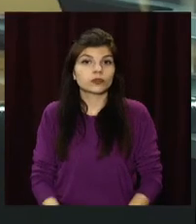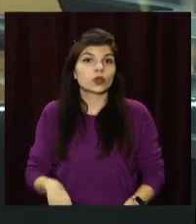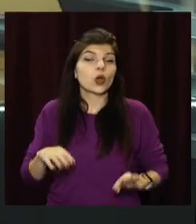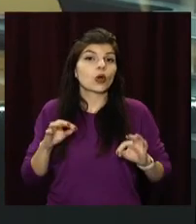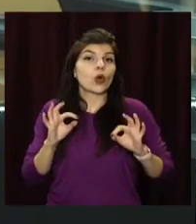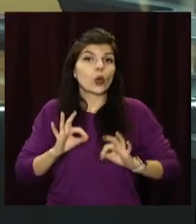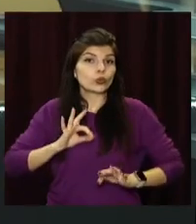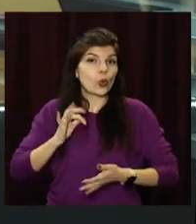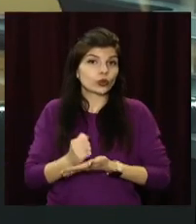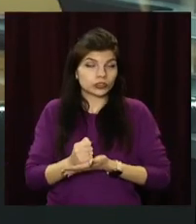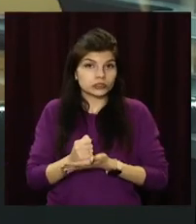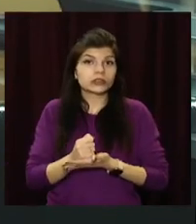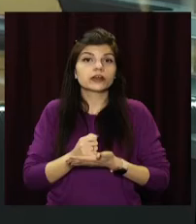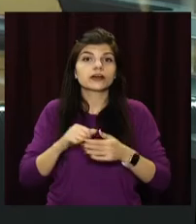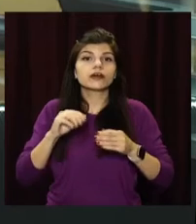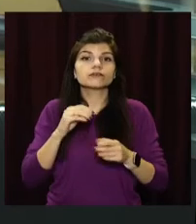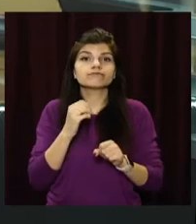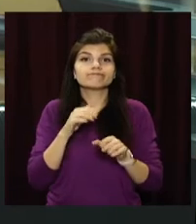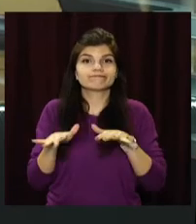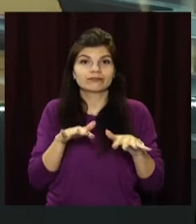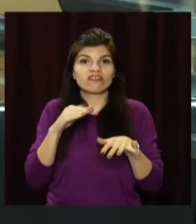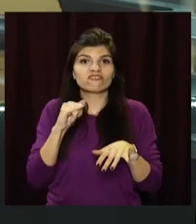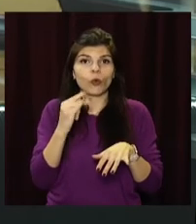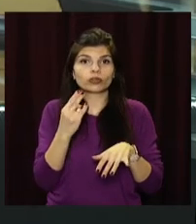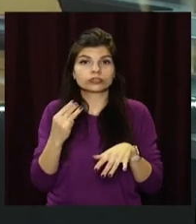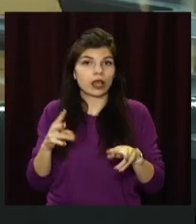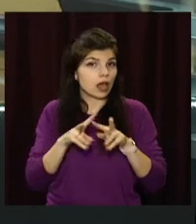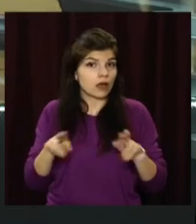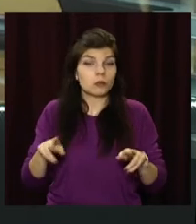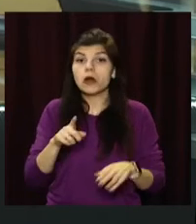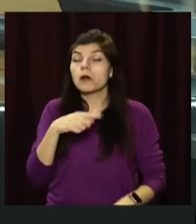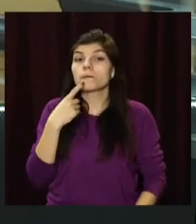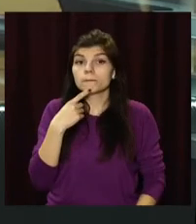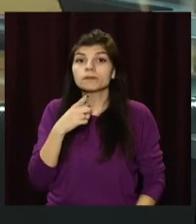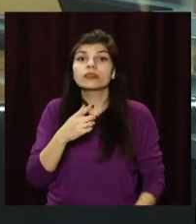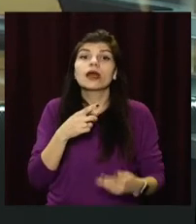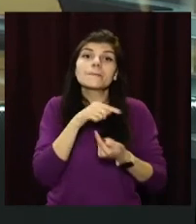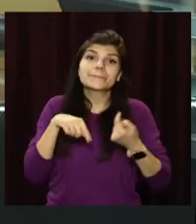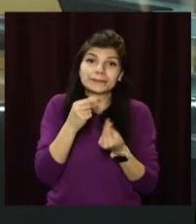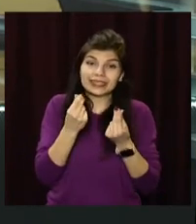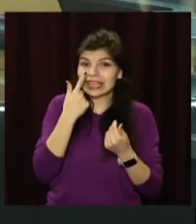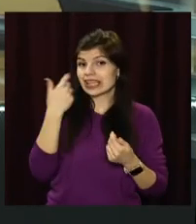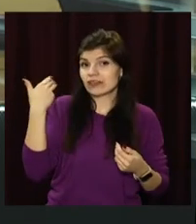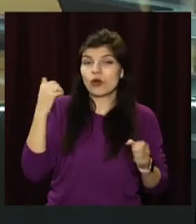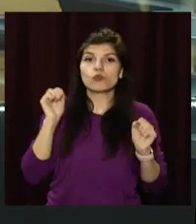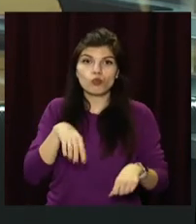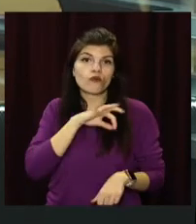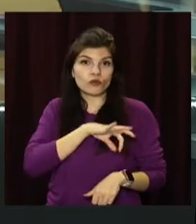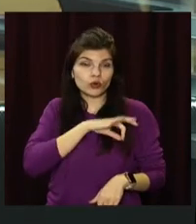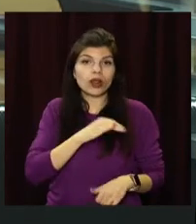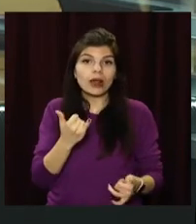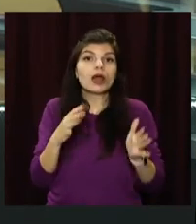Юридично рівнозначні функції однакові. Замість звичайних касових апаратів бізнес віднедавна може використовувати